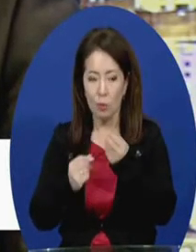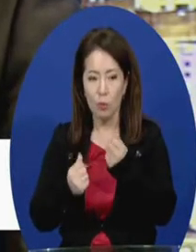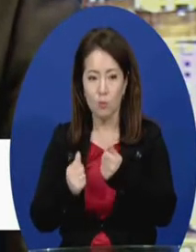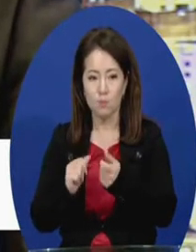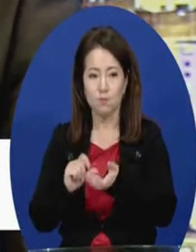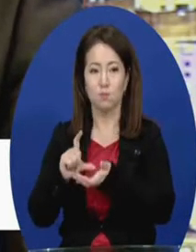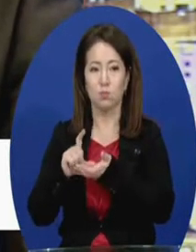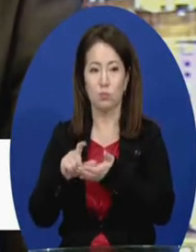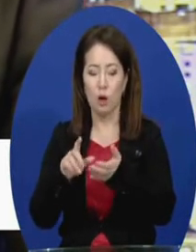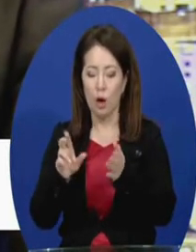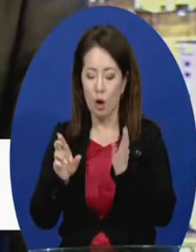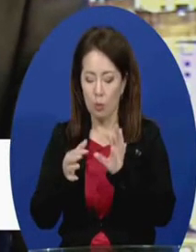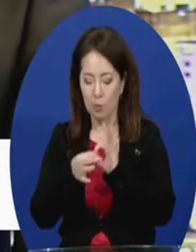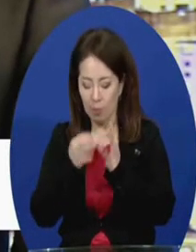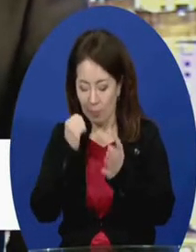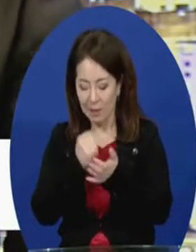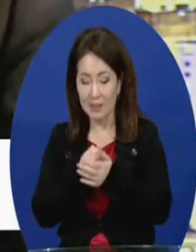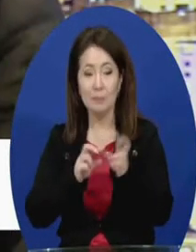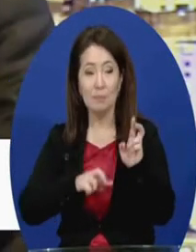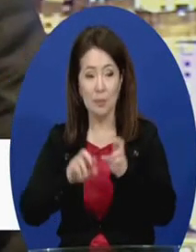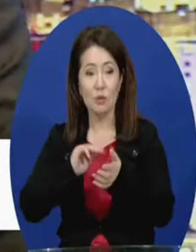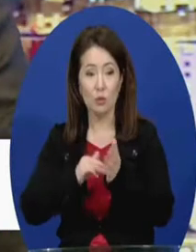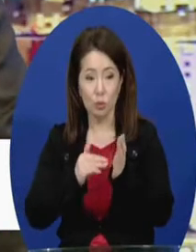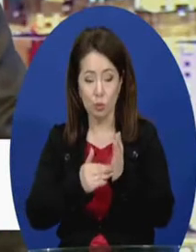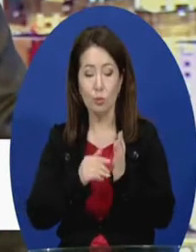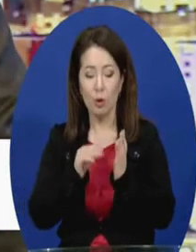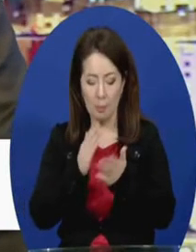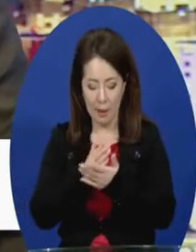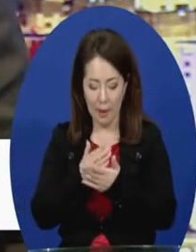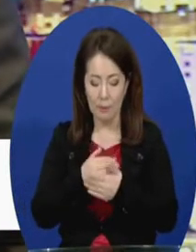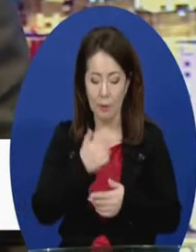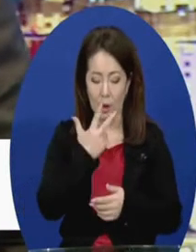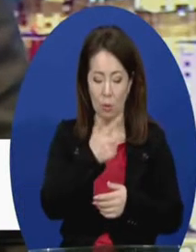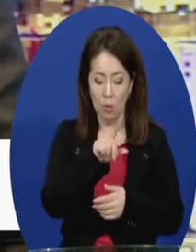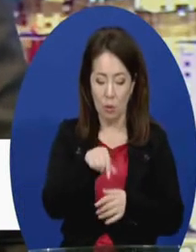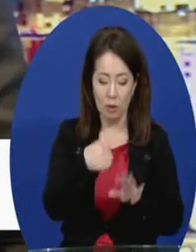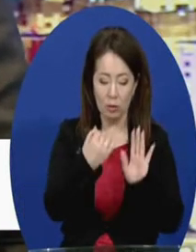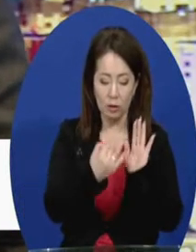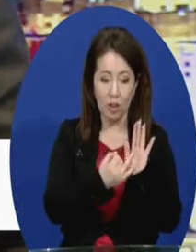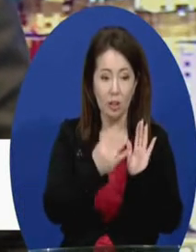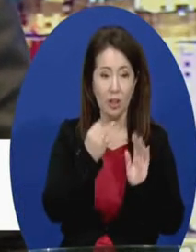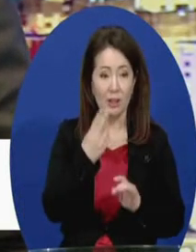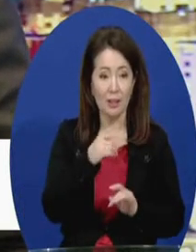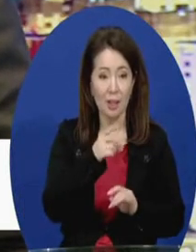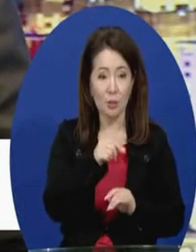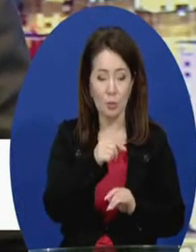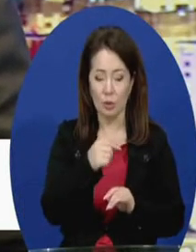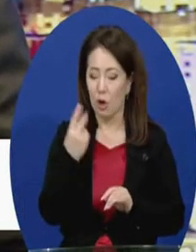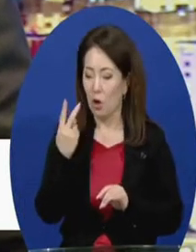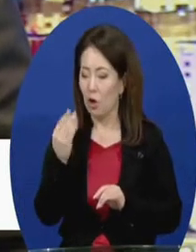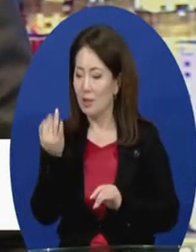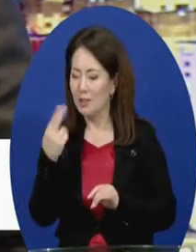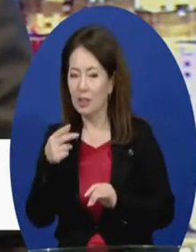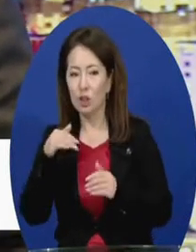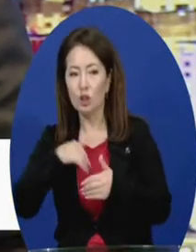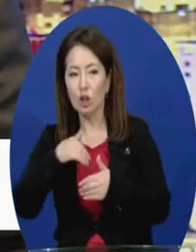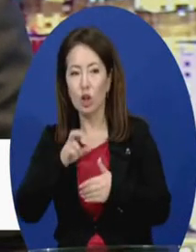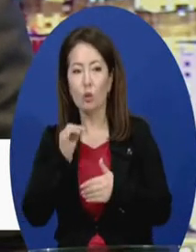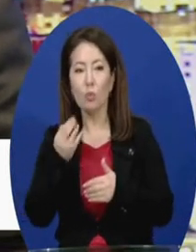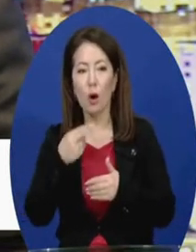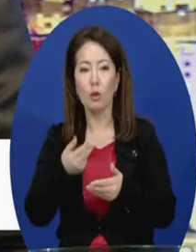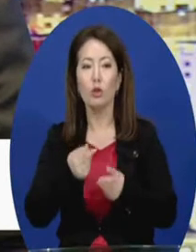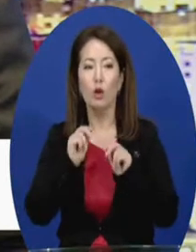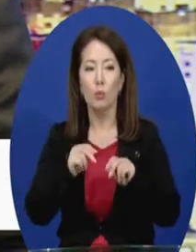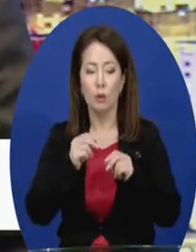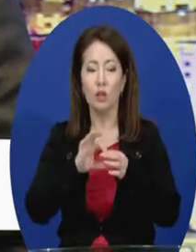бол батлагдсан бизнес төлөвлөгөө. За энэ 3.7 их найдынх нь 2 их найдыг бол бид нар дотоодын бонд болгож